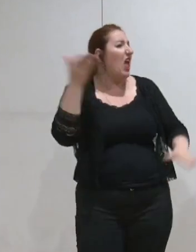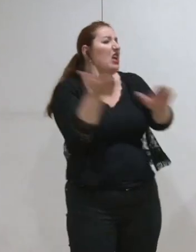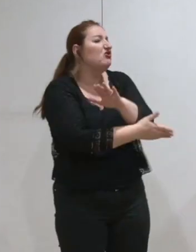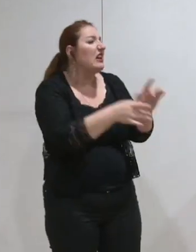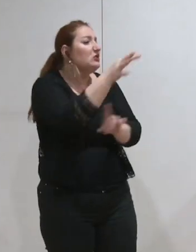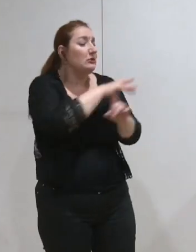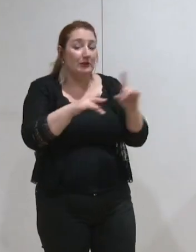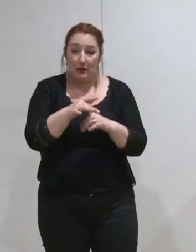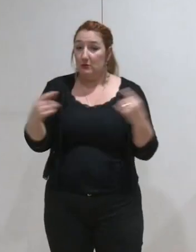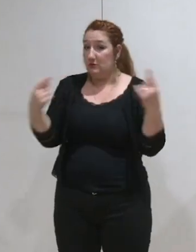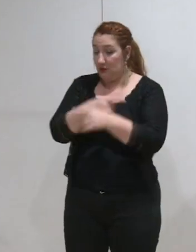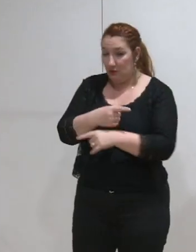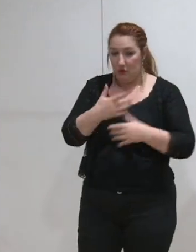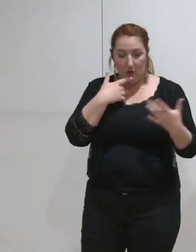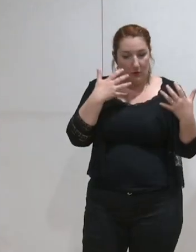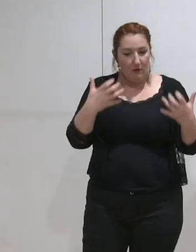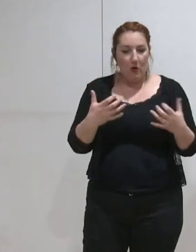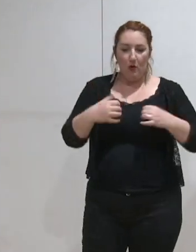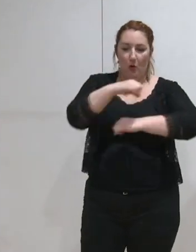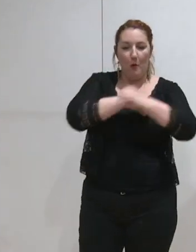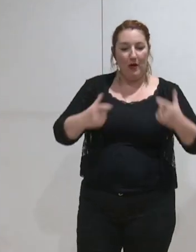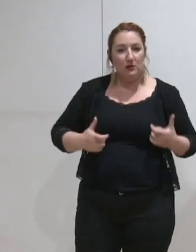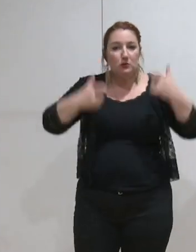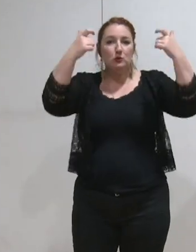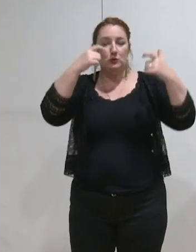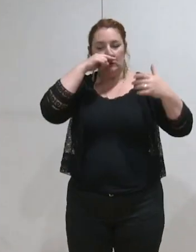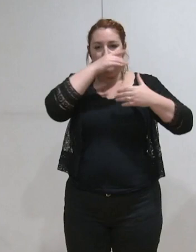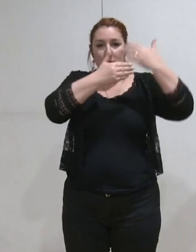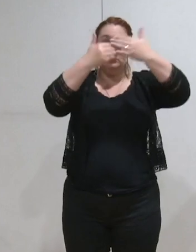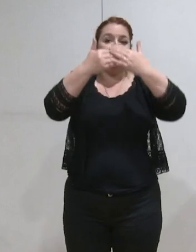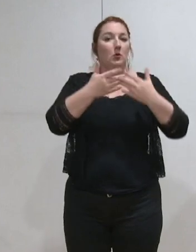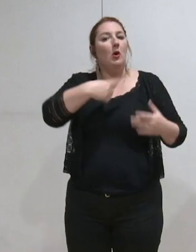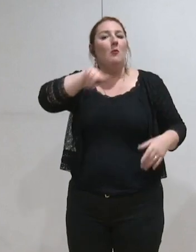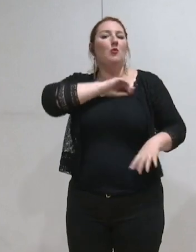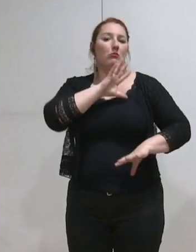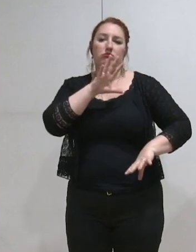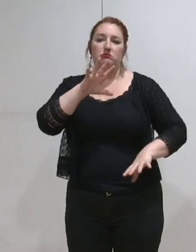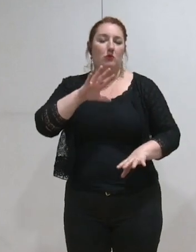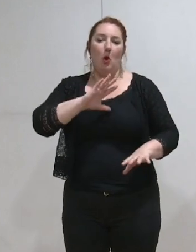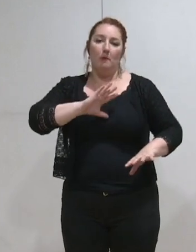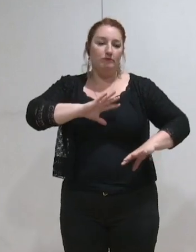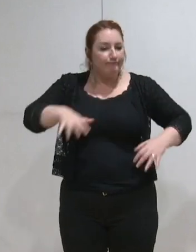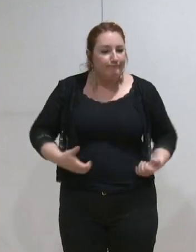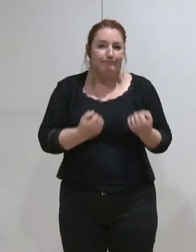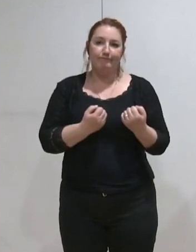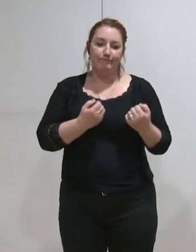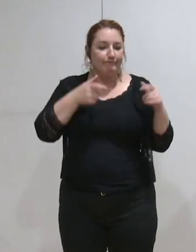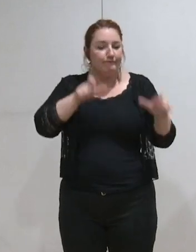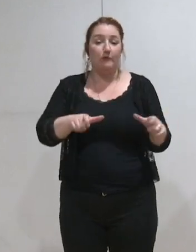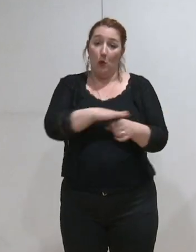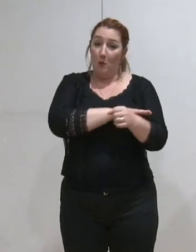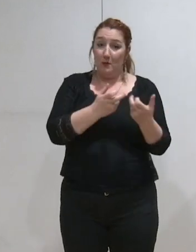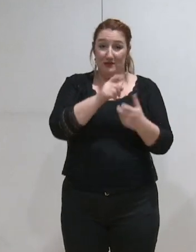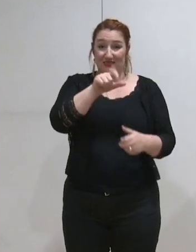social dans les opérations dont nous avons pleinement la maîtrise c'est-à-dire les acs c'est bien cette stratégie là qui évite l'enfermement des ghettos et les